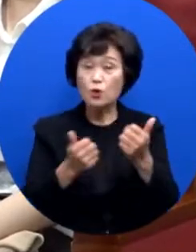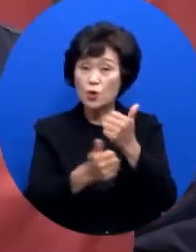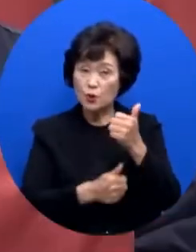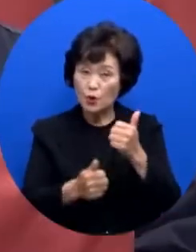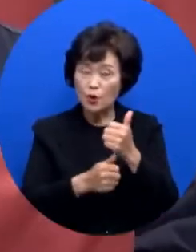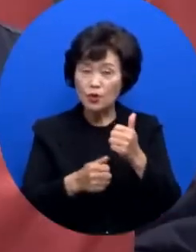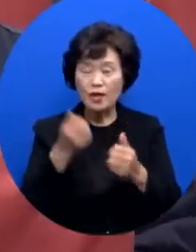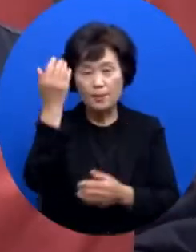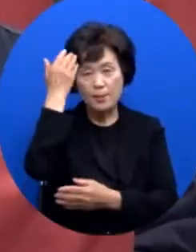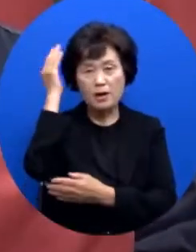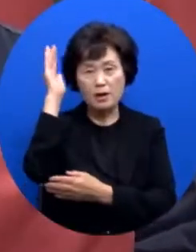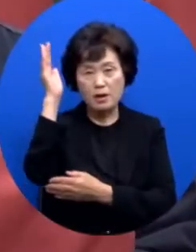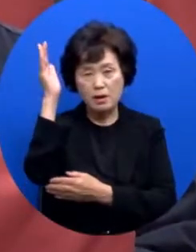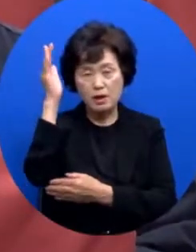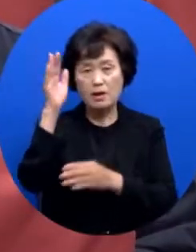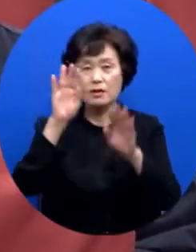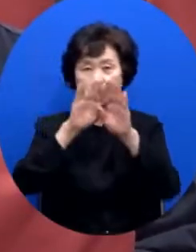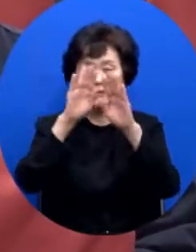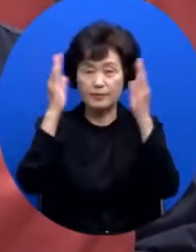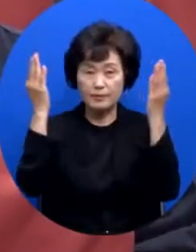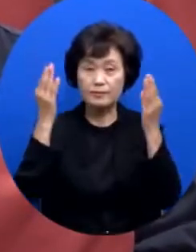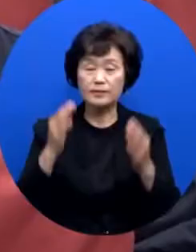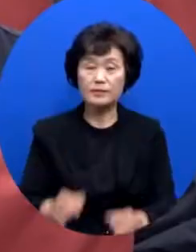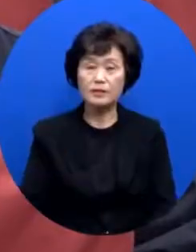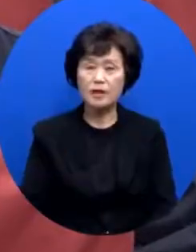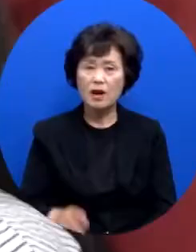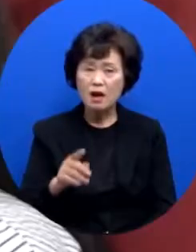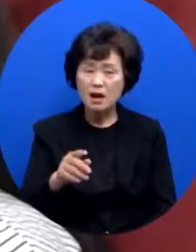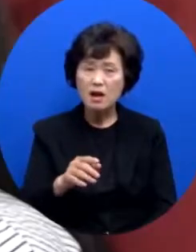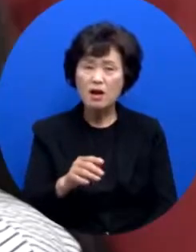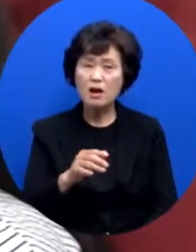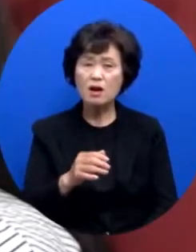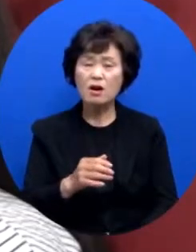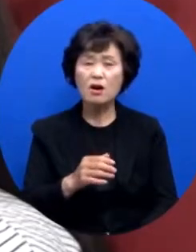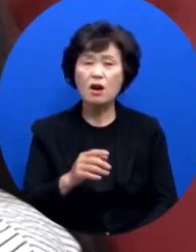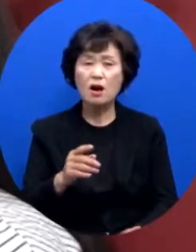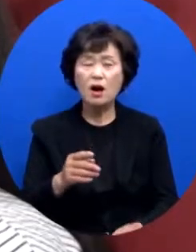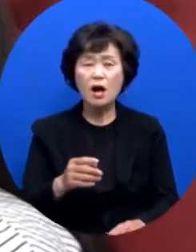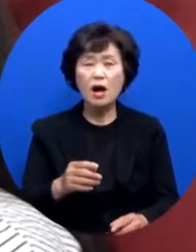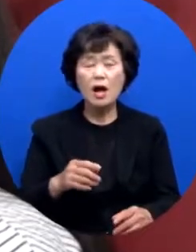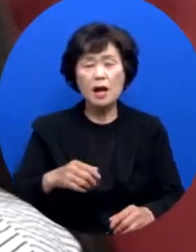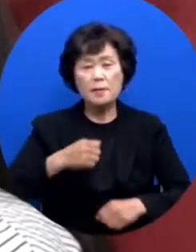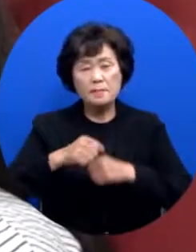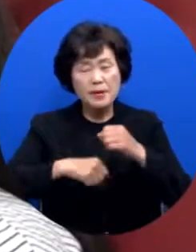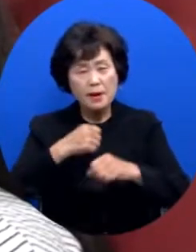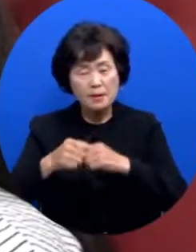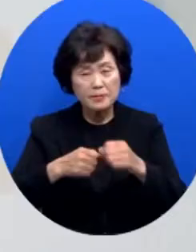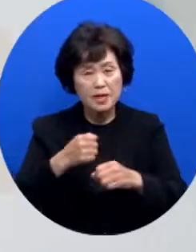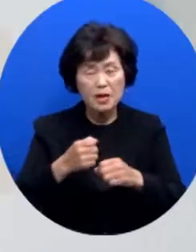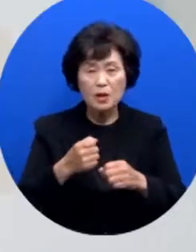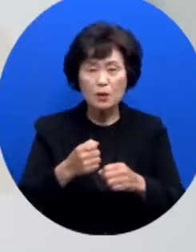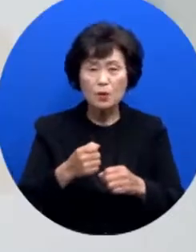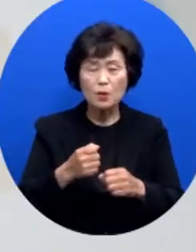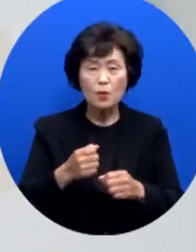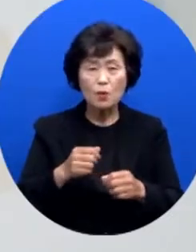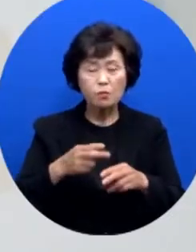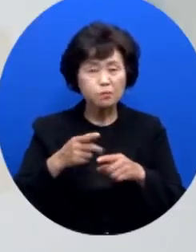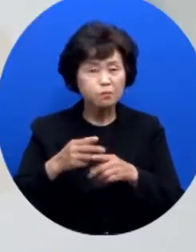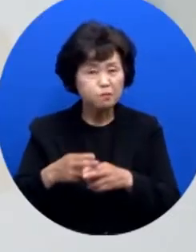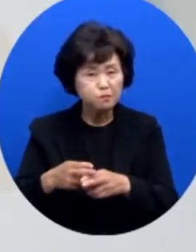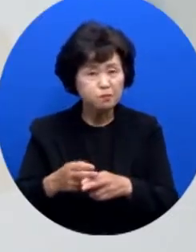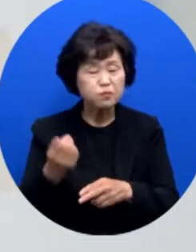개최했습니다. 국가인권위원회가 인권을 명목으로 편향적 권고를 남발하고 차별금지법 제정에 앞장서고